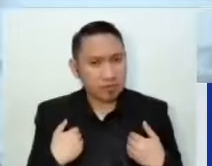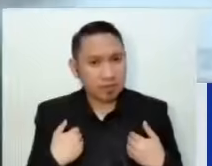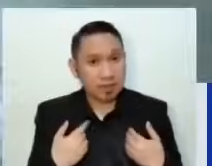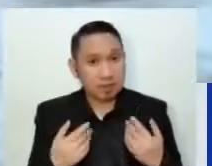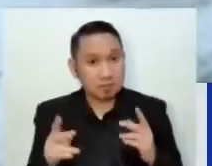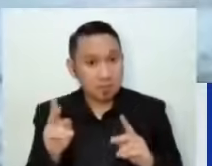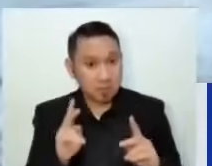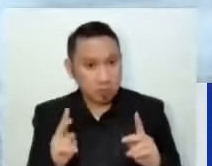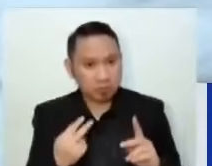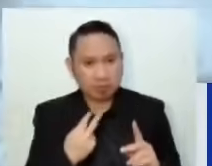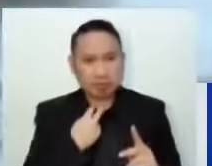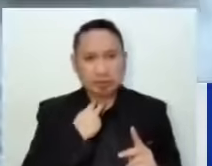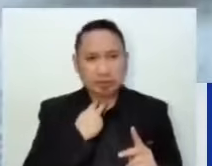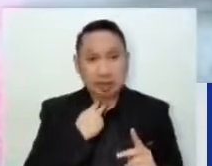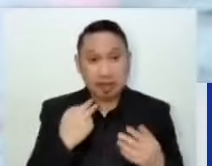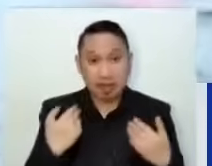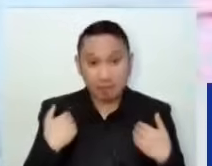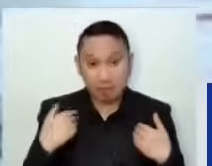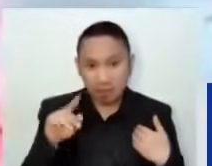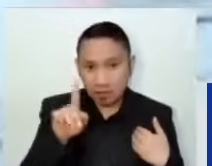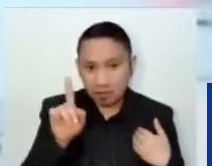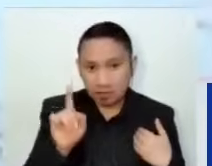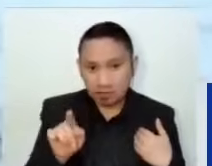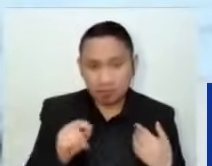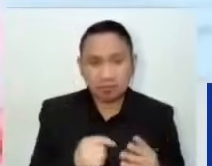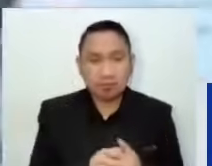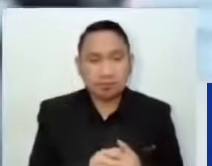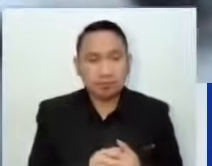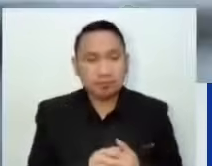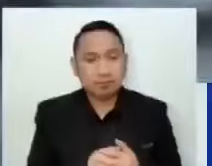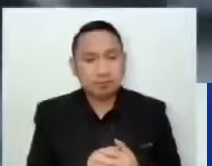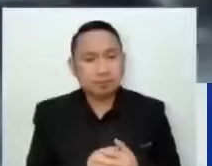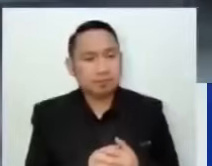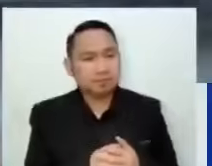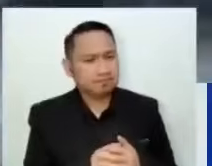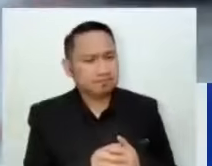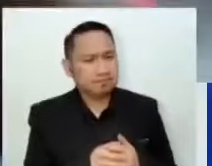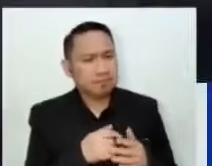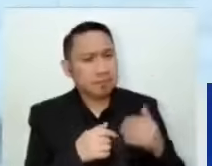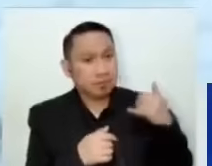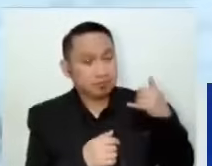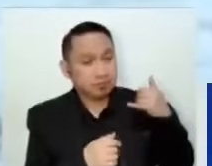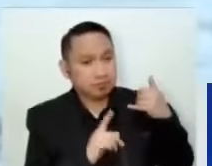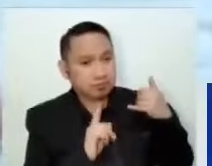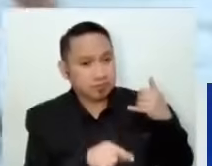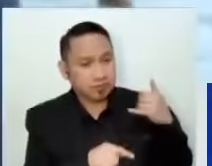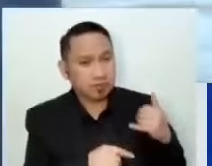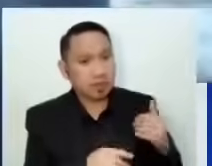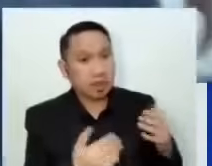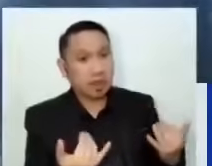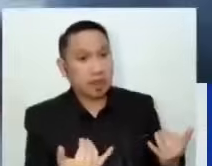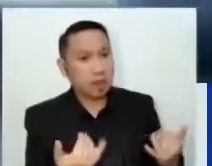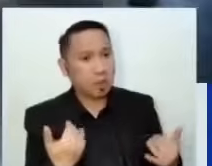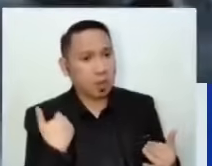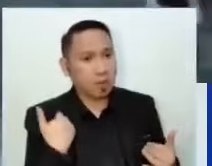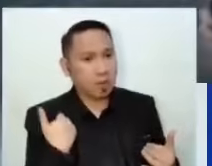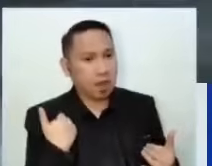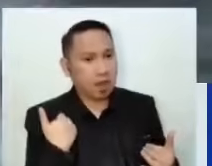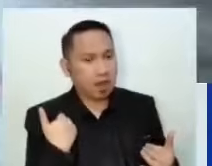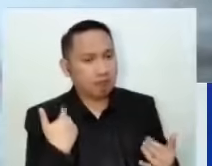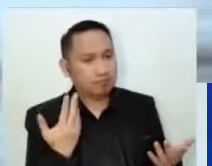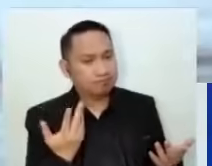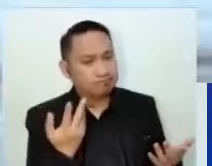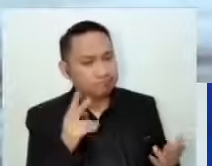far? As of 5:30 in the morning, ay wala pa po naman tayong nakita na